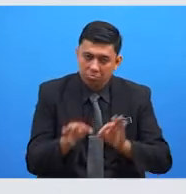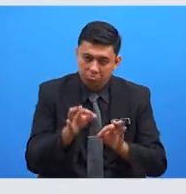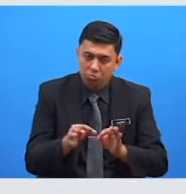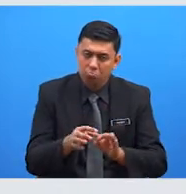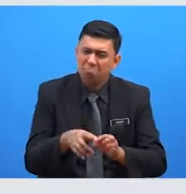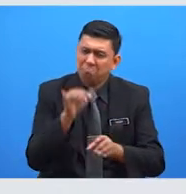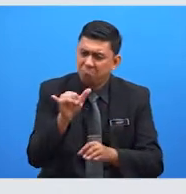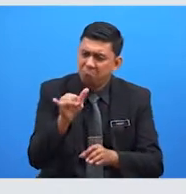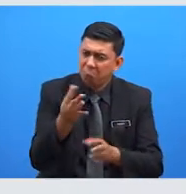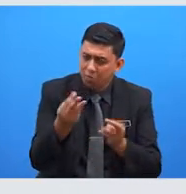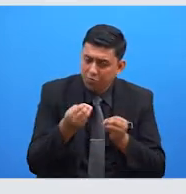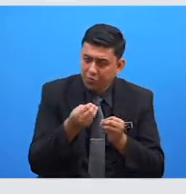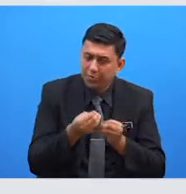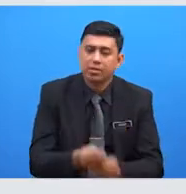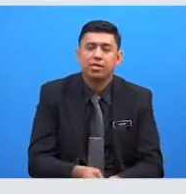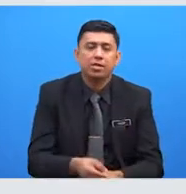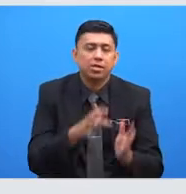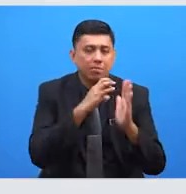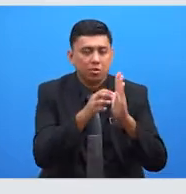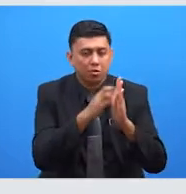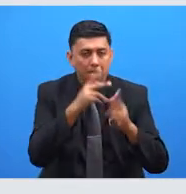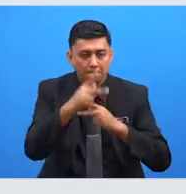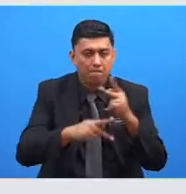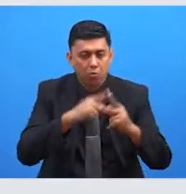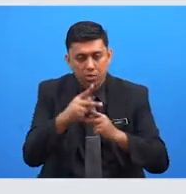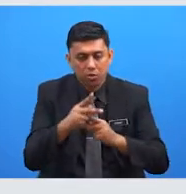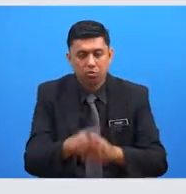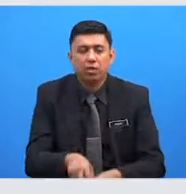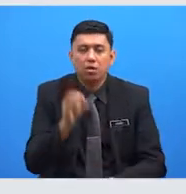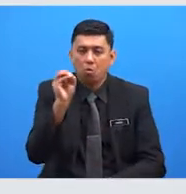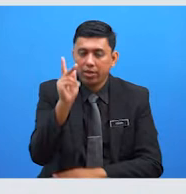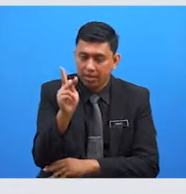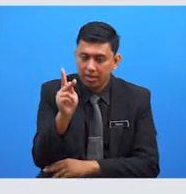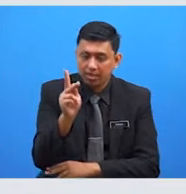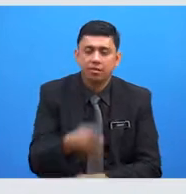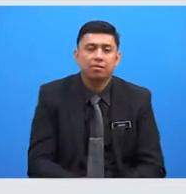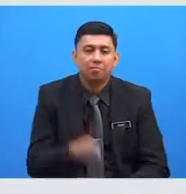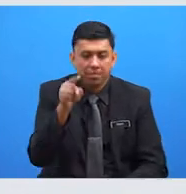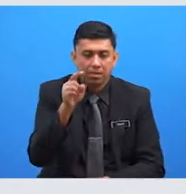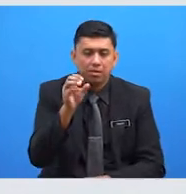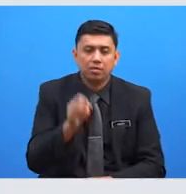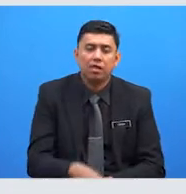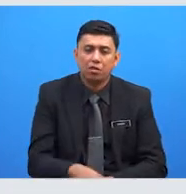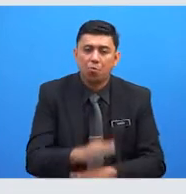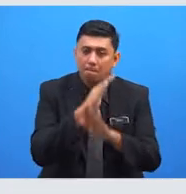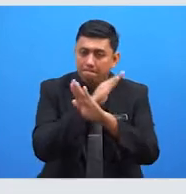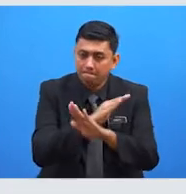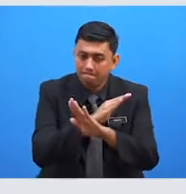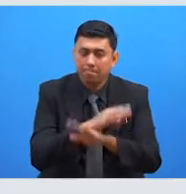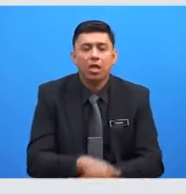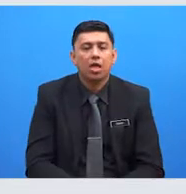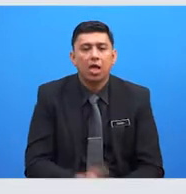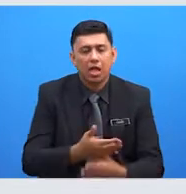pengguna bersetuju, data tersebut diproses, klik butang OK atau klik butang cancel